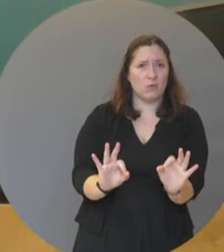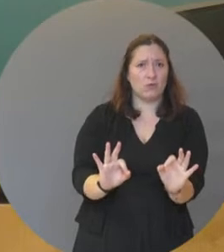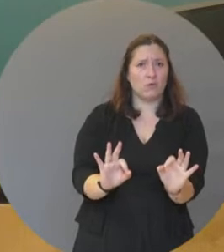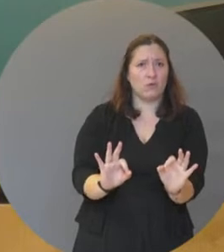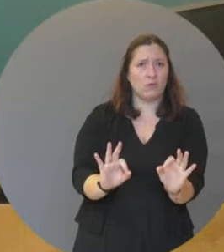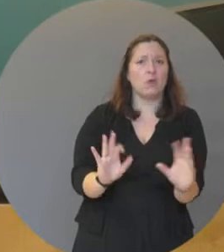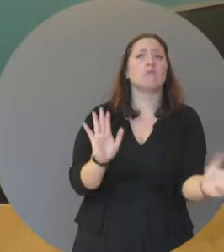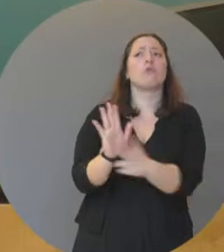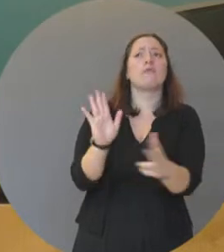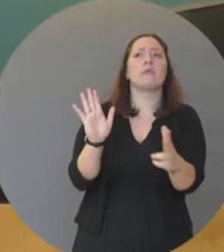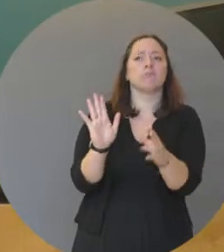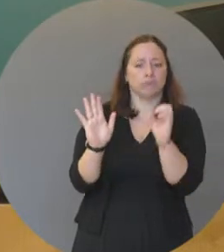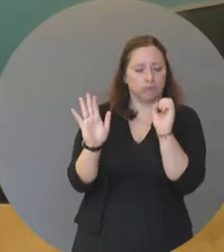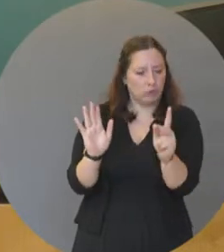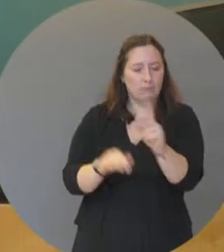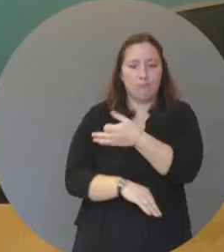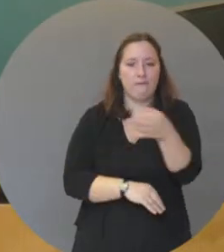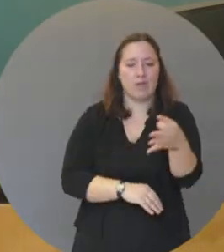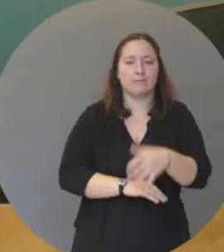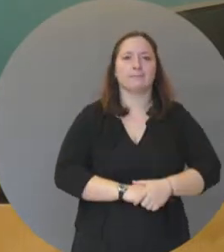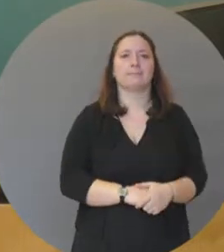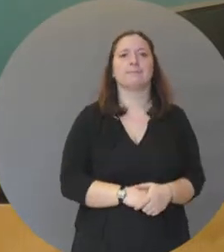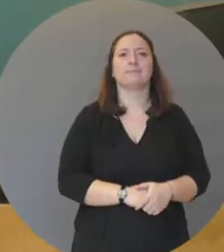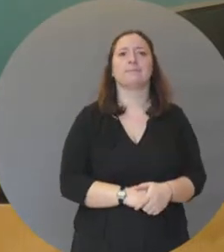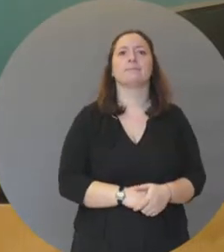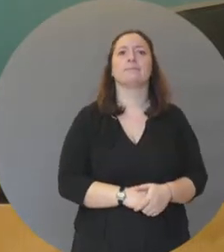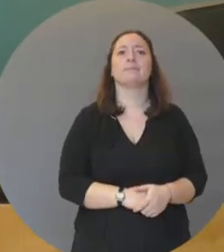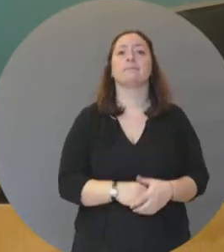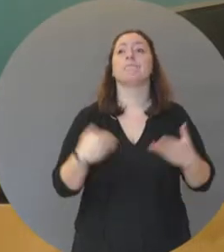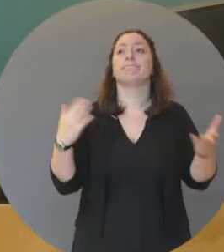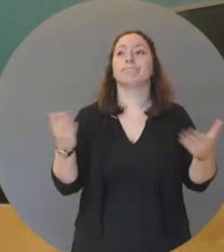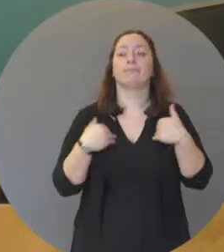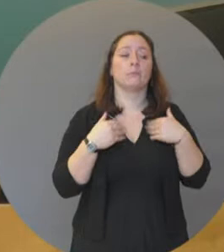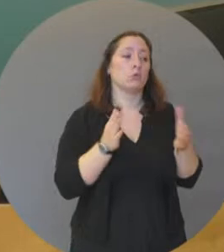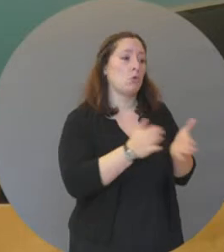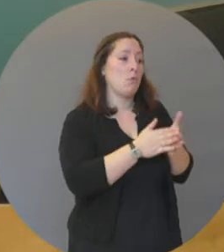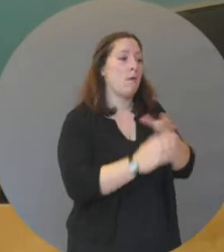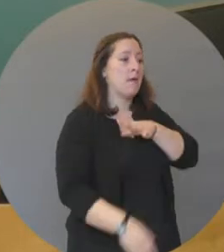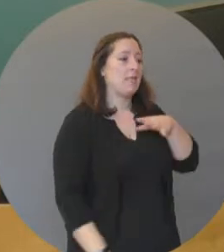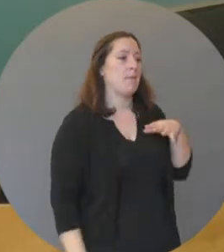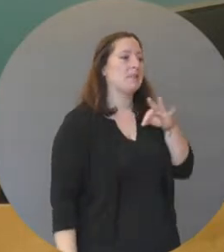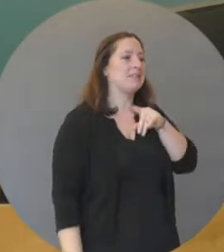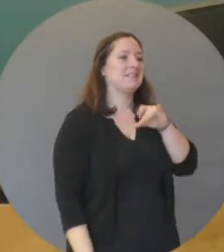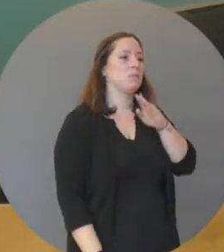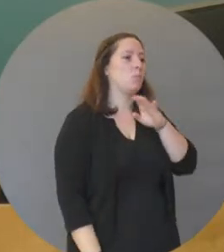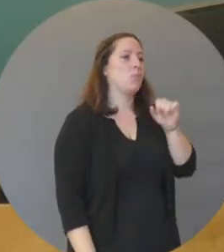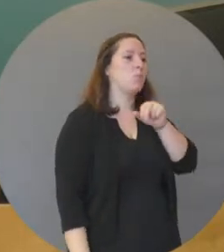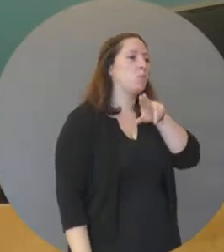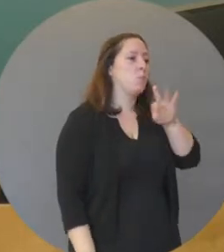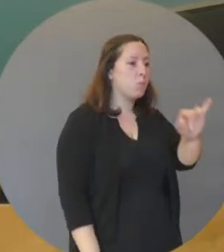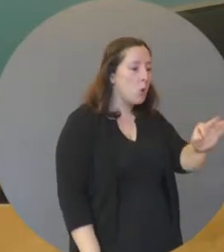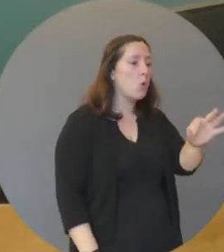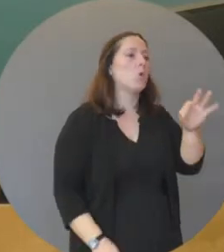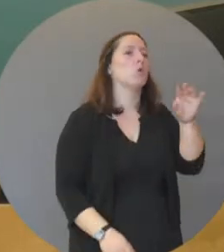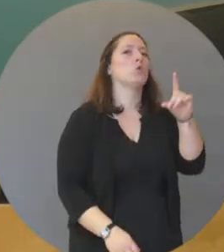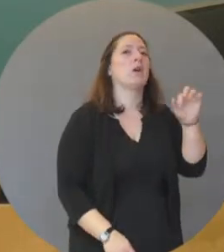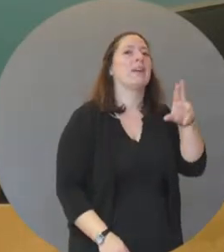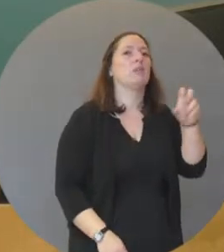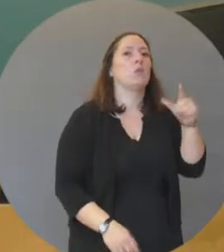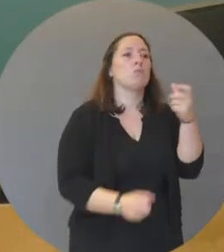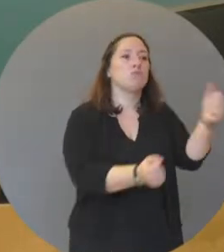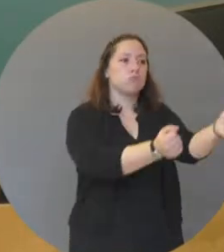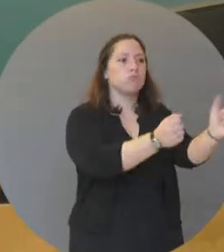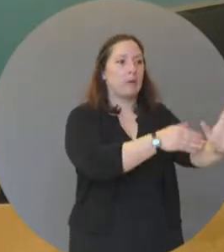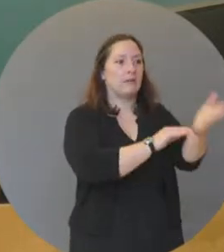c'est confirmé parfait très bien donc je demande à Madame Thibaud doréno de bien vouloir présenter ce rapport 1-